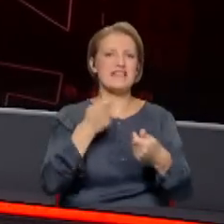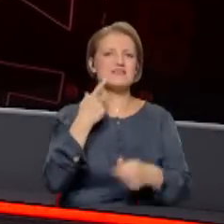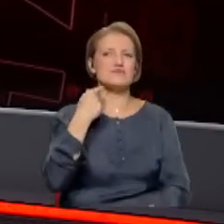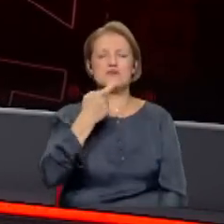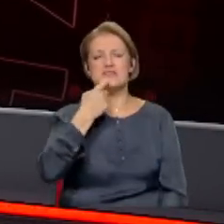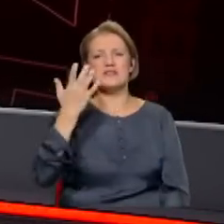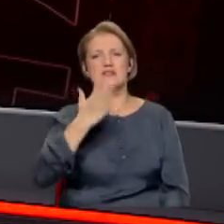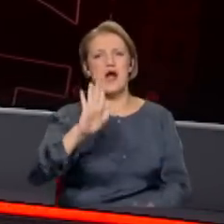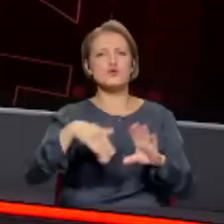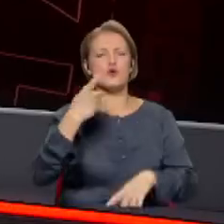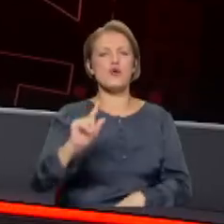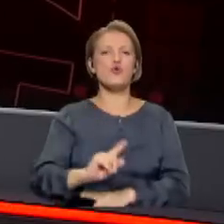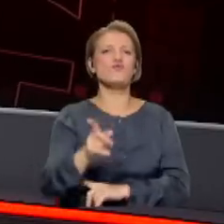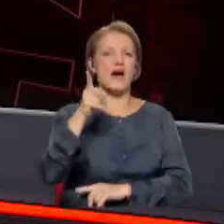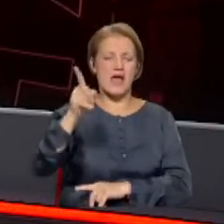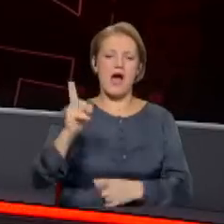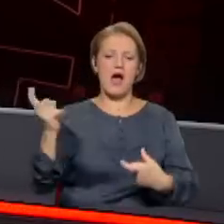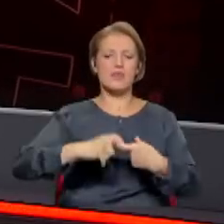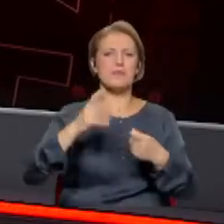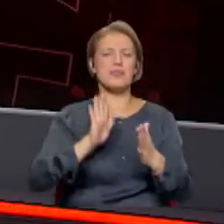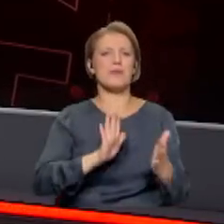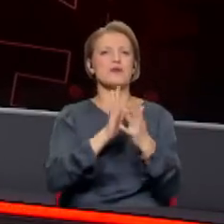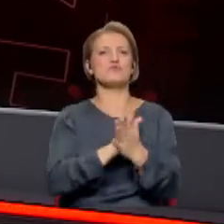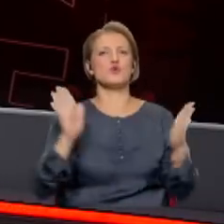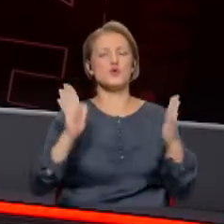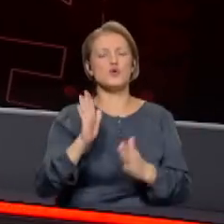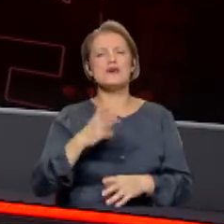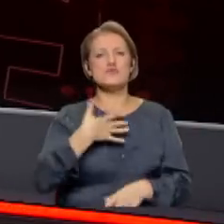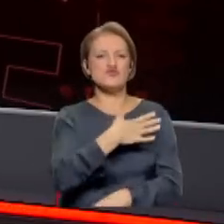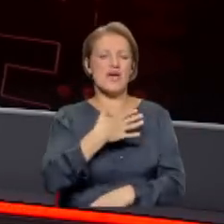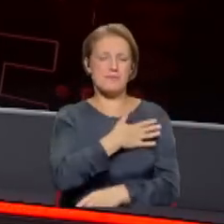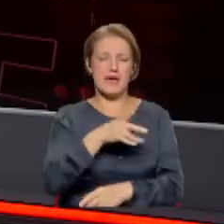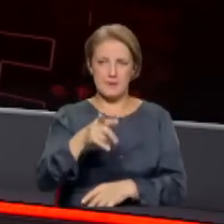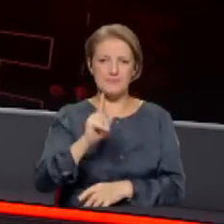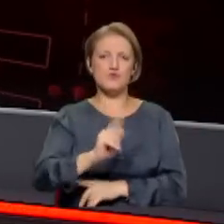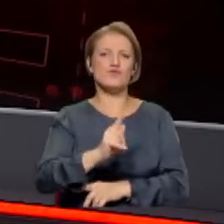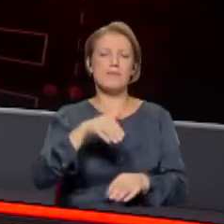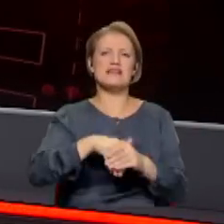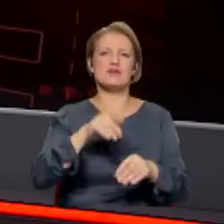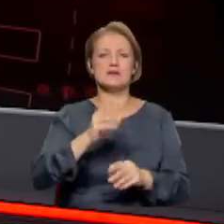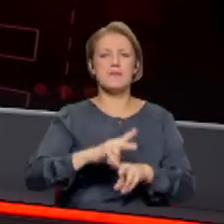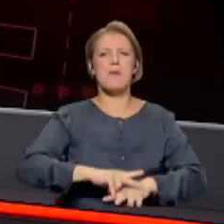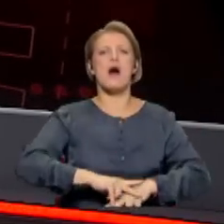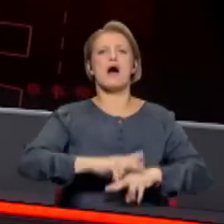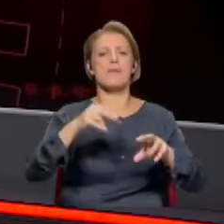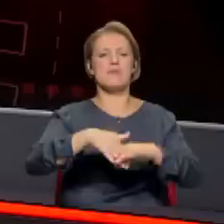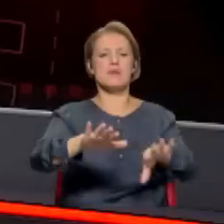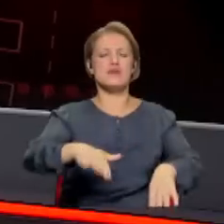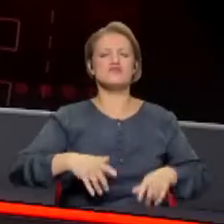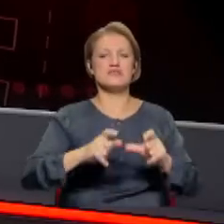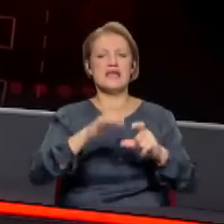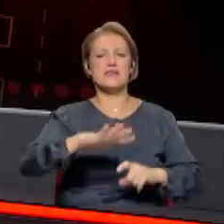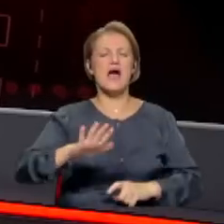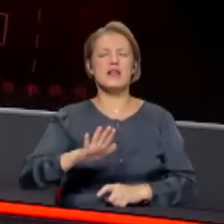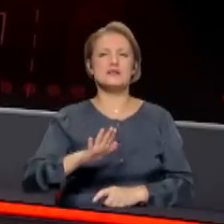sonra Şanlıurfa'ya atanmasına tepkiler büyük. CHP Şanlıurfa Milletvekili Mahmut Tanal sabaha kadar Meclis Genel Kurulu'nda